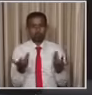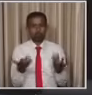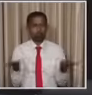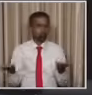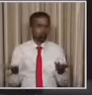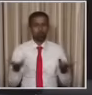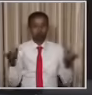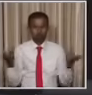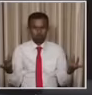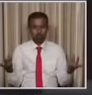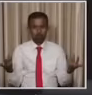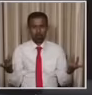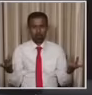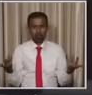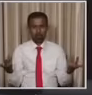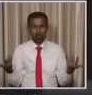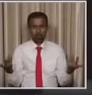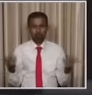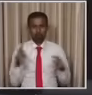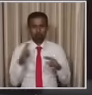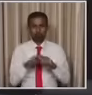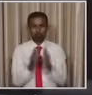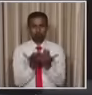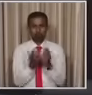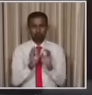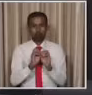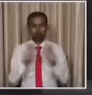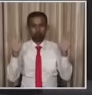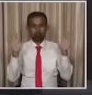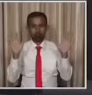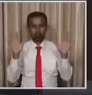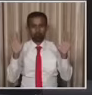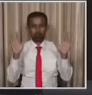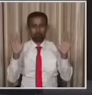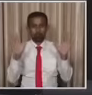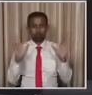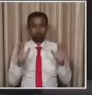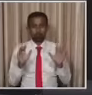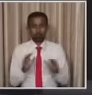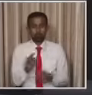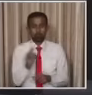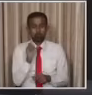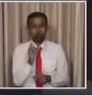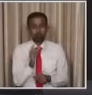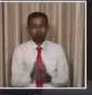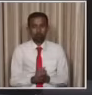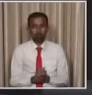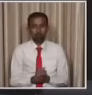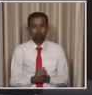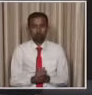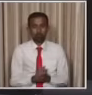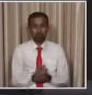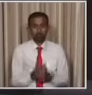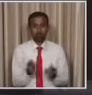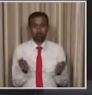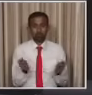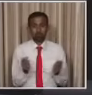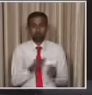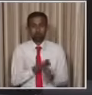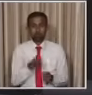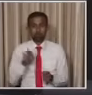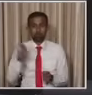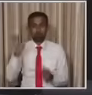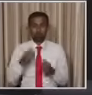නැහැ. හැබැයි මුහුණු පොතේ කරපු ප්‍රකාශයක් කරපු හරියක් බලන්න. කොටස් වෙළඳපොලේ